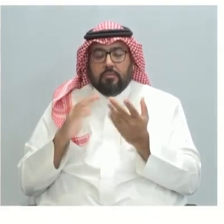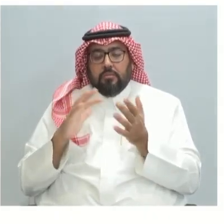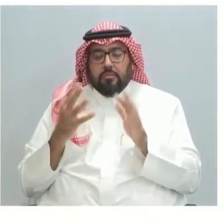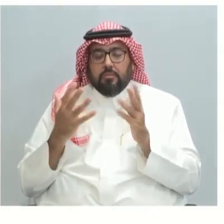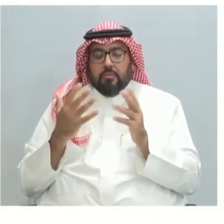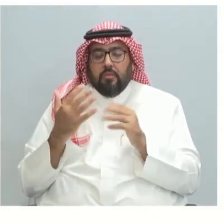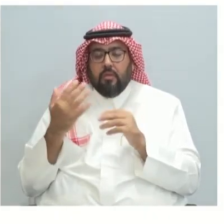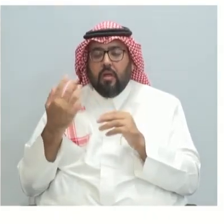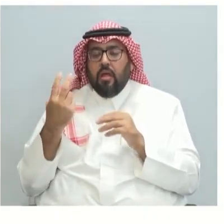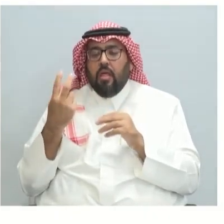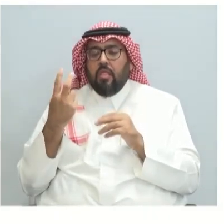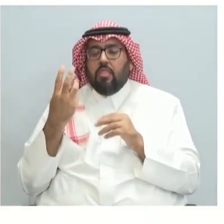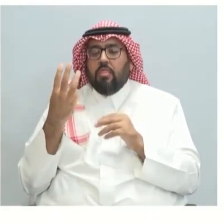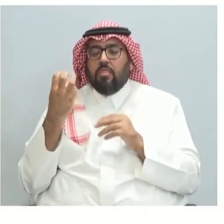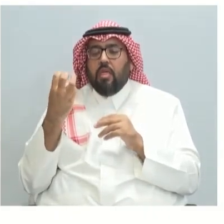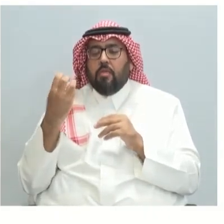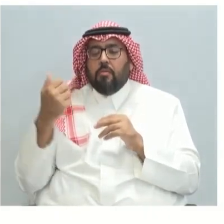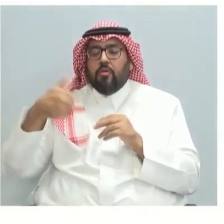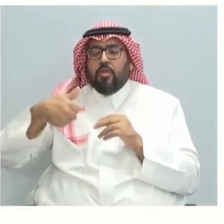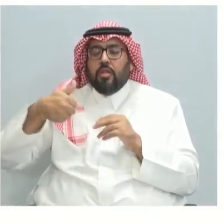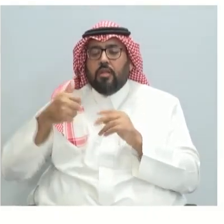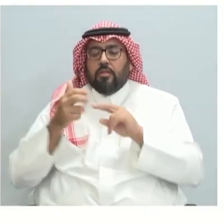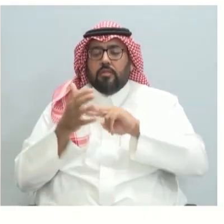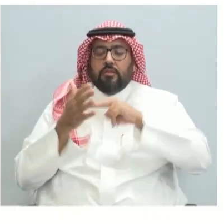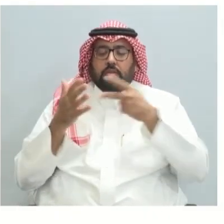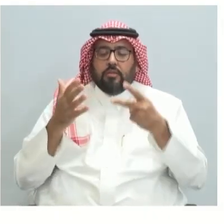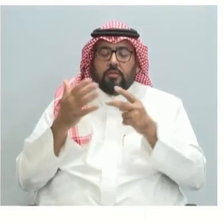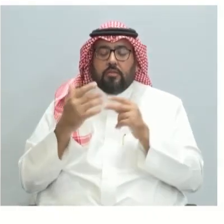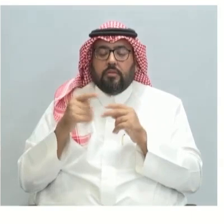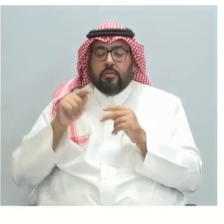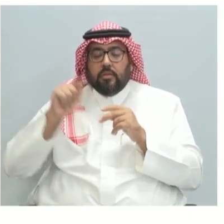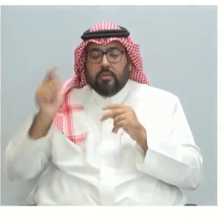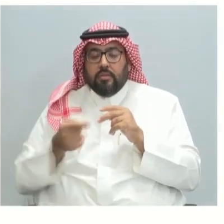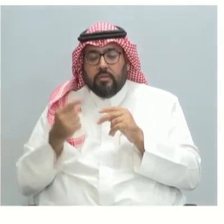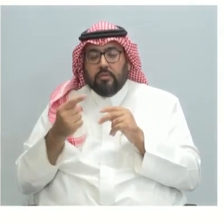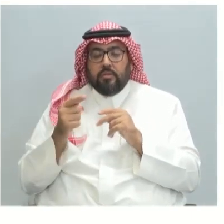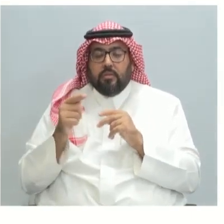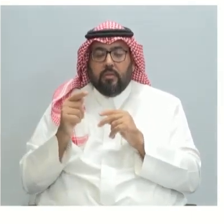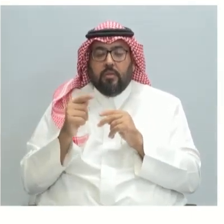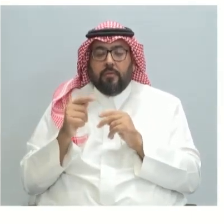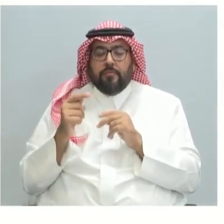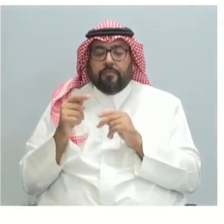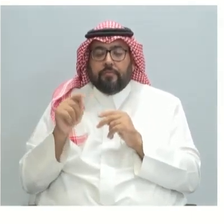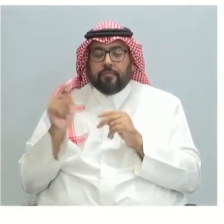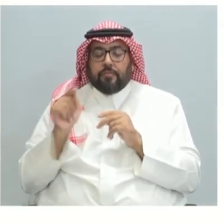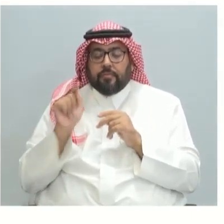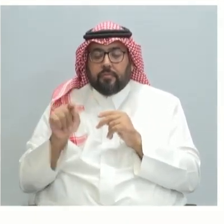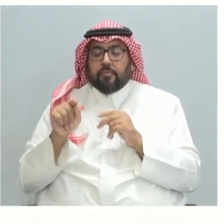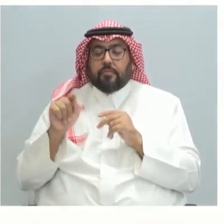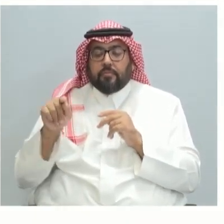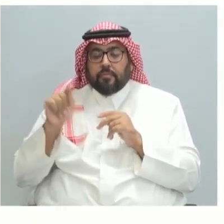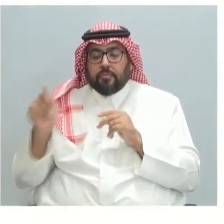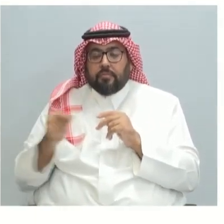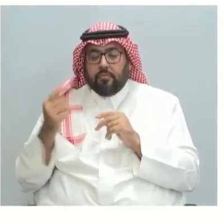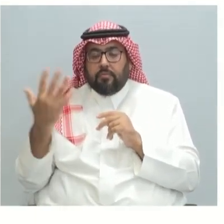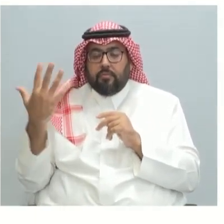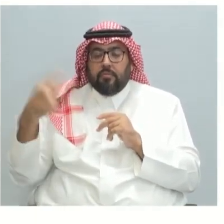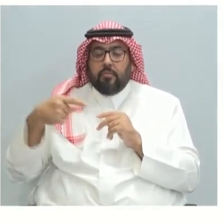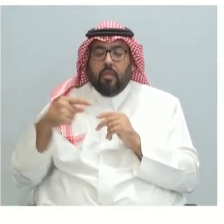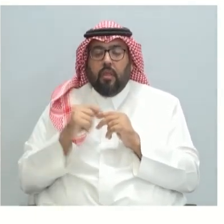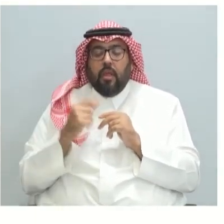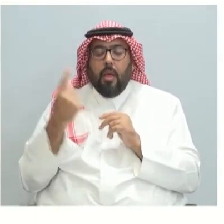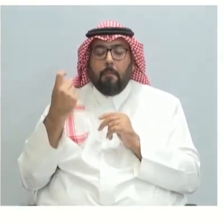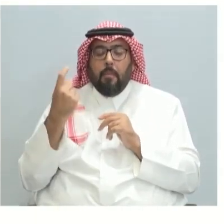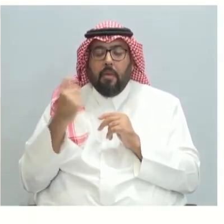من 360 درجه نحول الخمسه عشر في المئه كنسبه مئويه الى كسر عشري نكتبها خمسه عشر